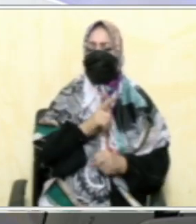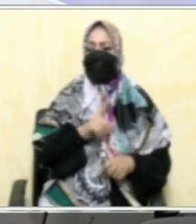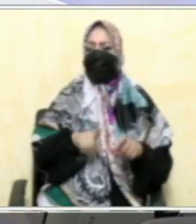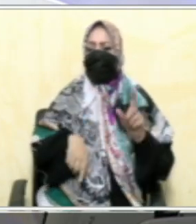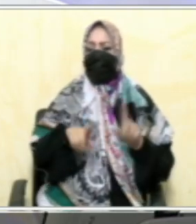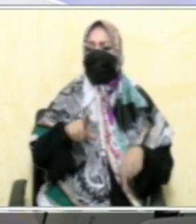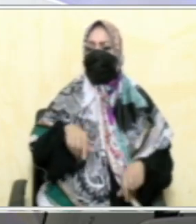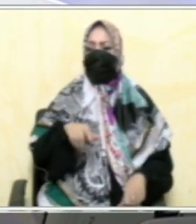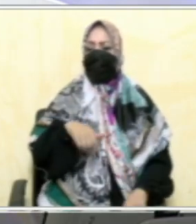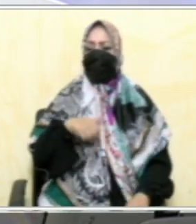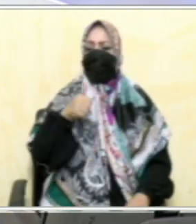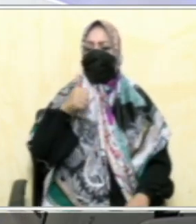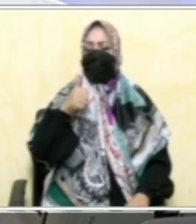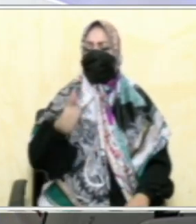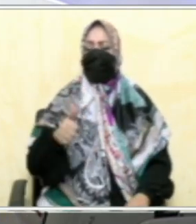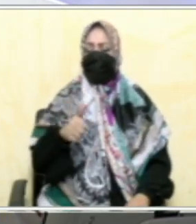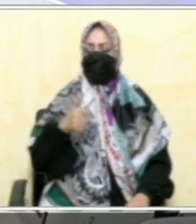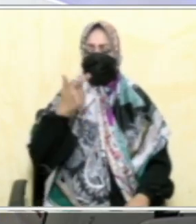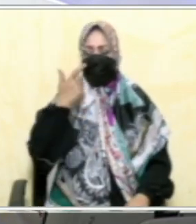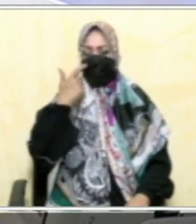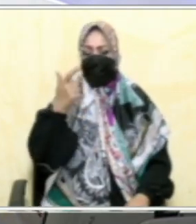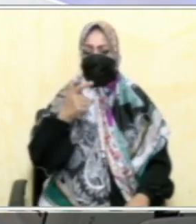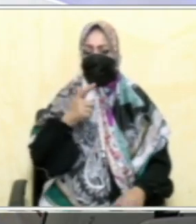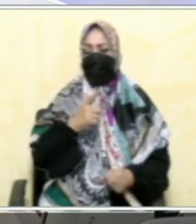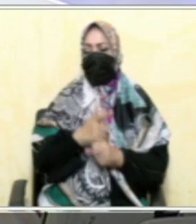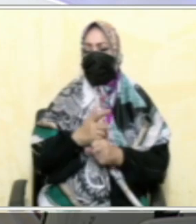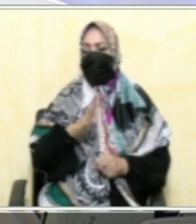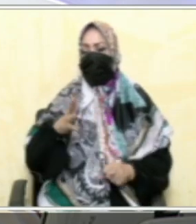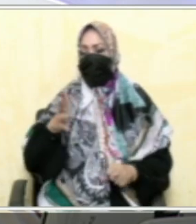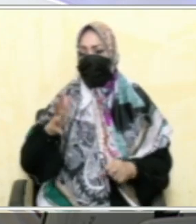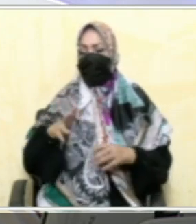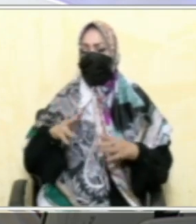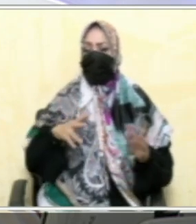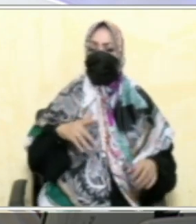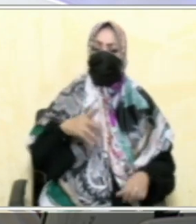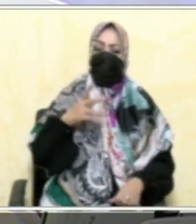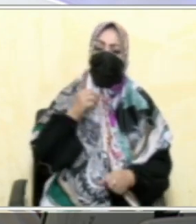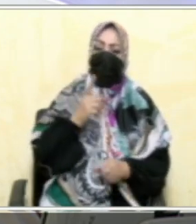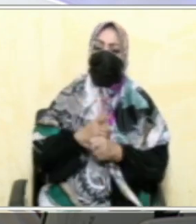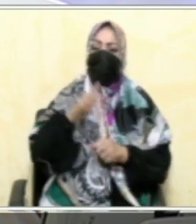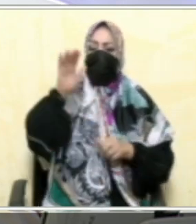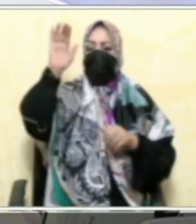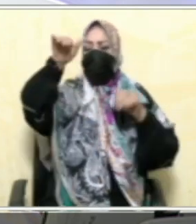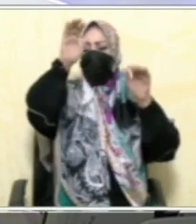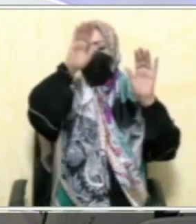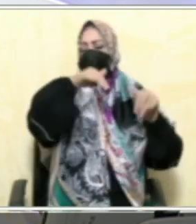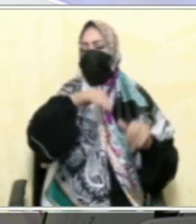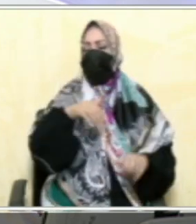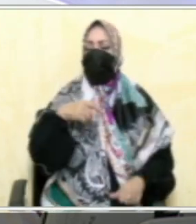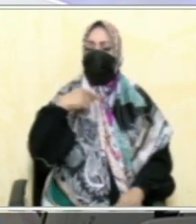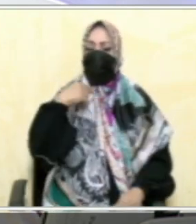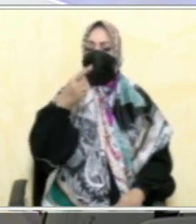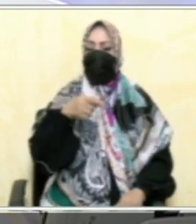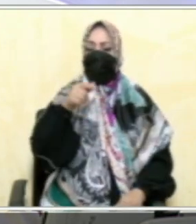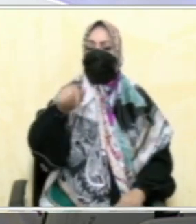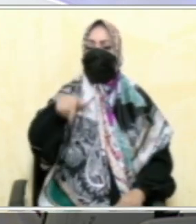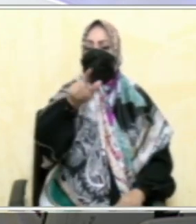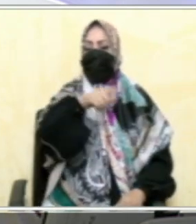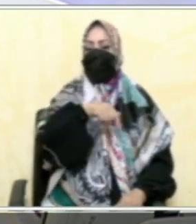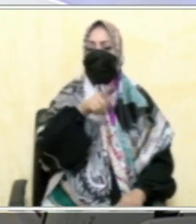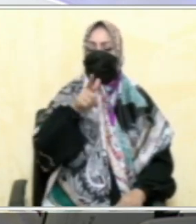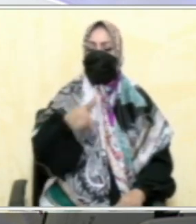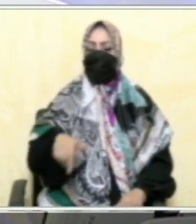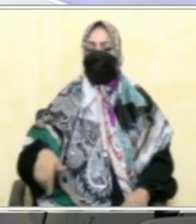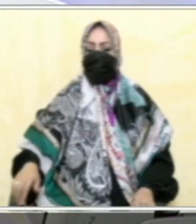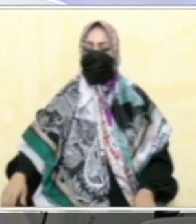أتكلم من خلال واقع موجود. على مديري المدارس ومراقبات التعليم أن يعني تفتح باب